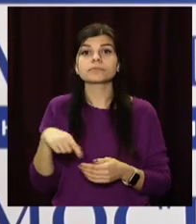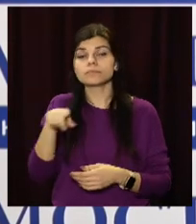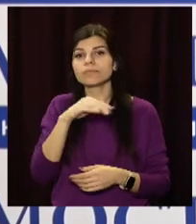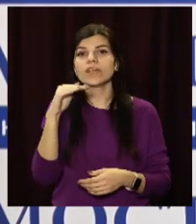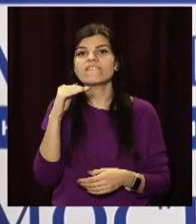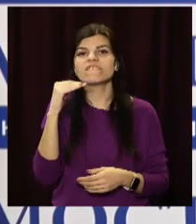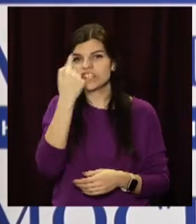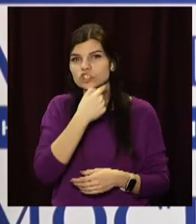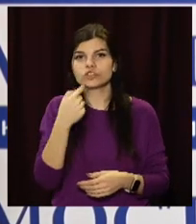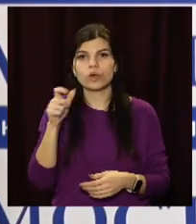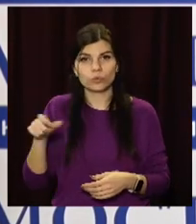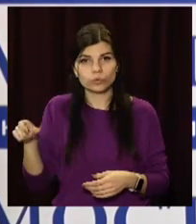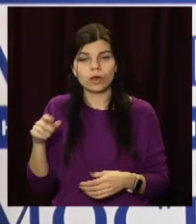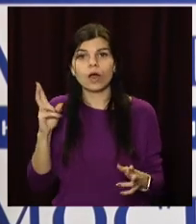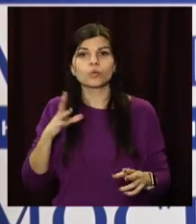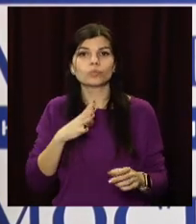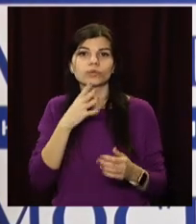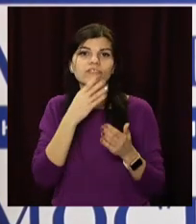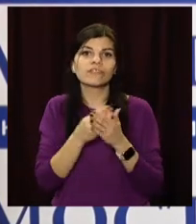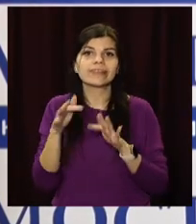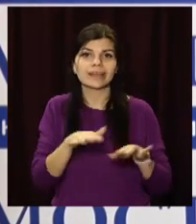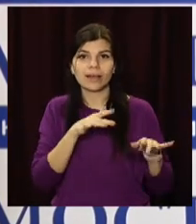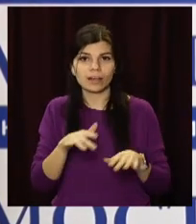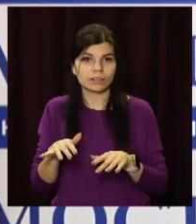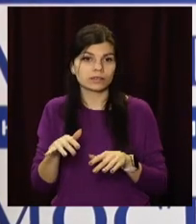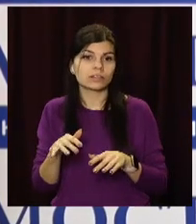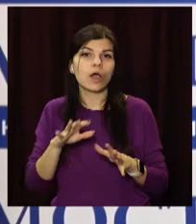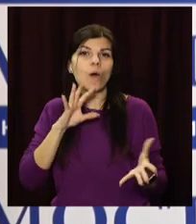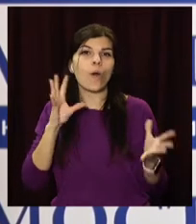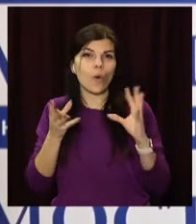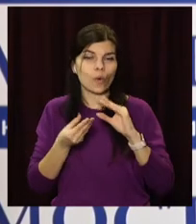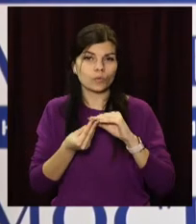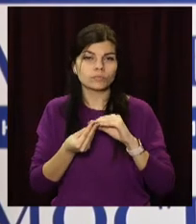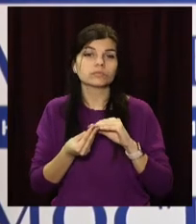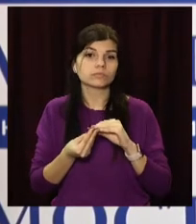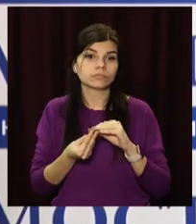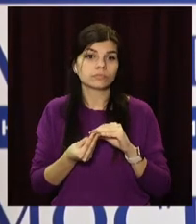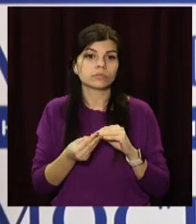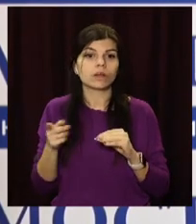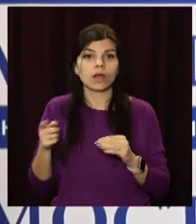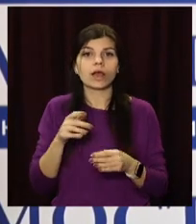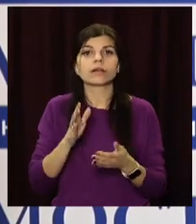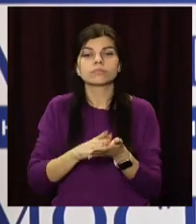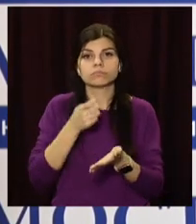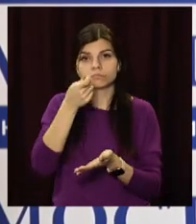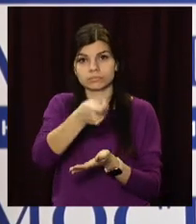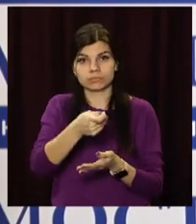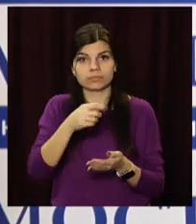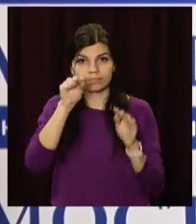які в 2020 році здійснювали свою діяльність на загальній системі оподаткування, подають декларацію